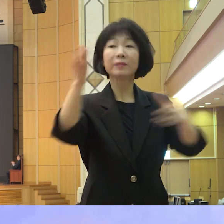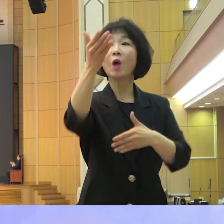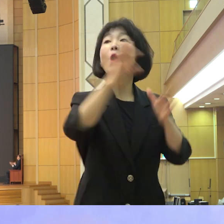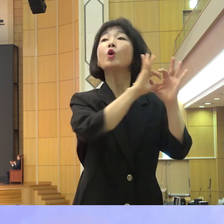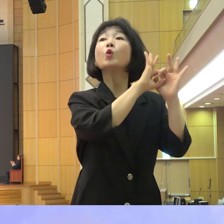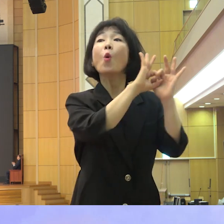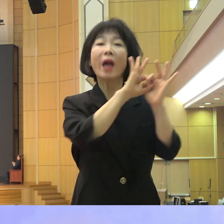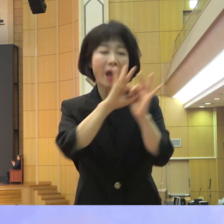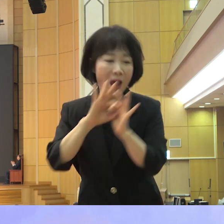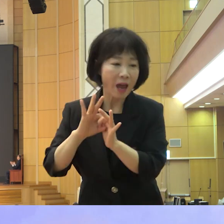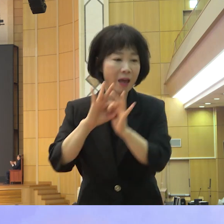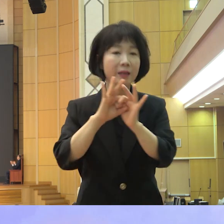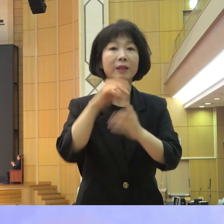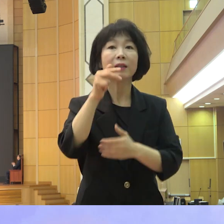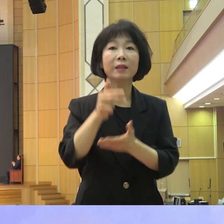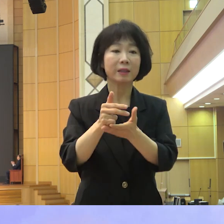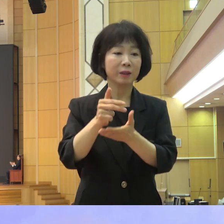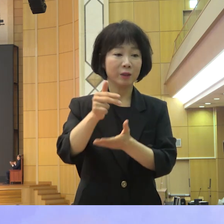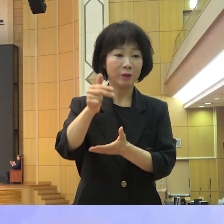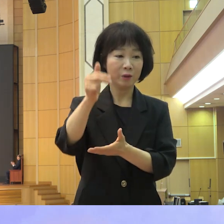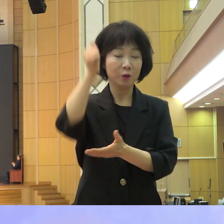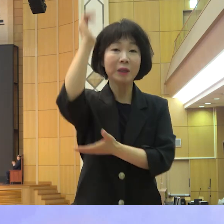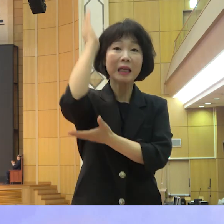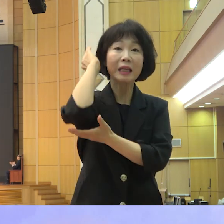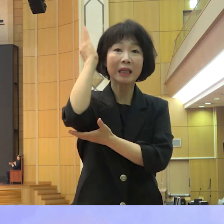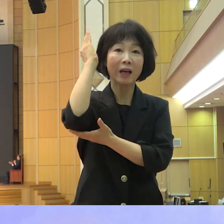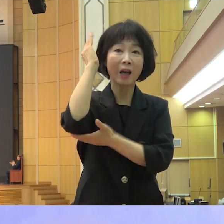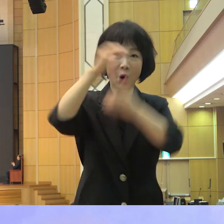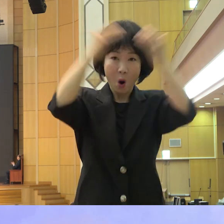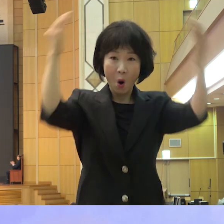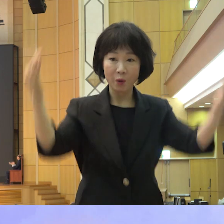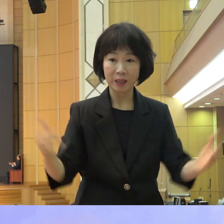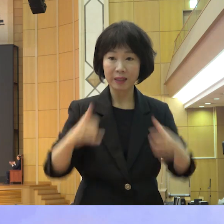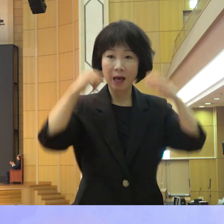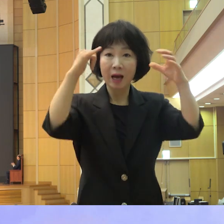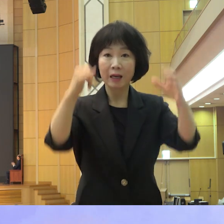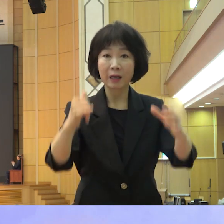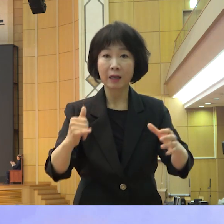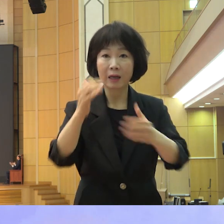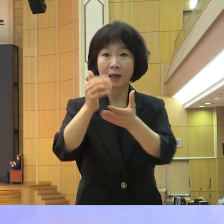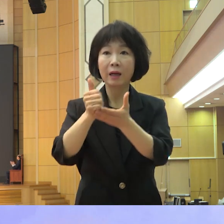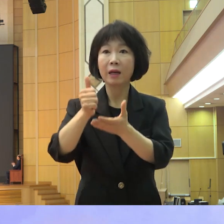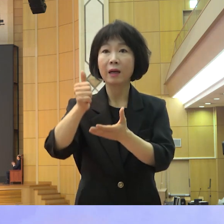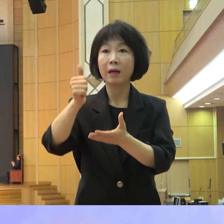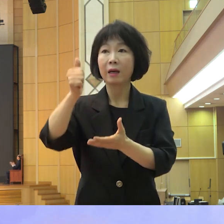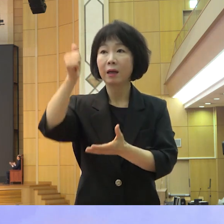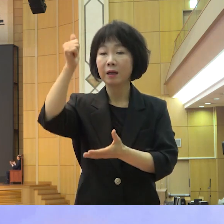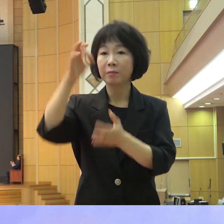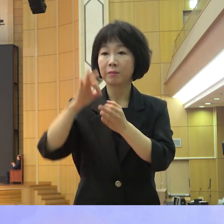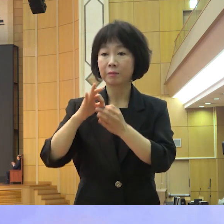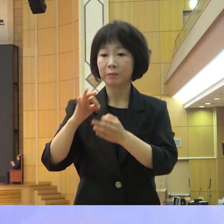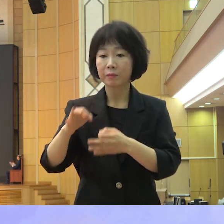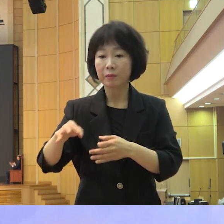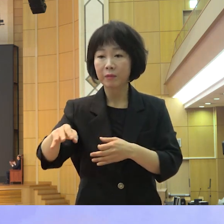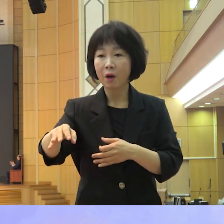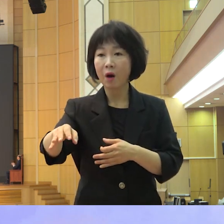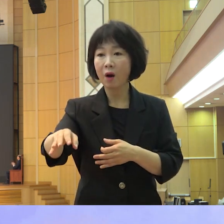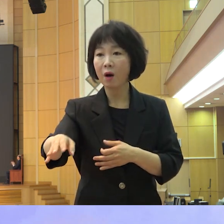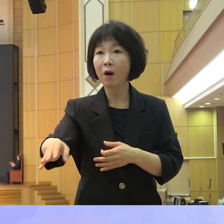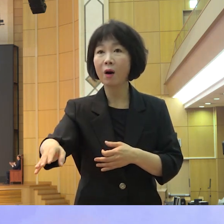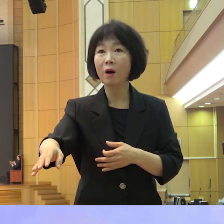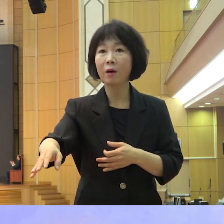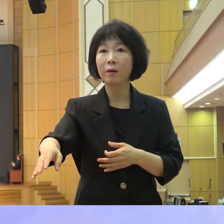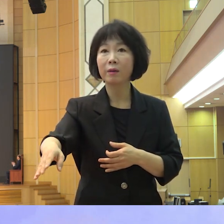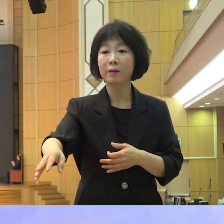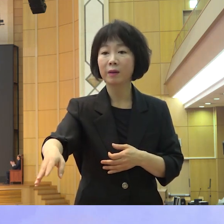너를 통해 그 이야기 온 세상 가득 울려 퍼지리. 할렐루야.